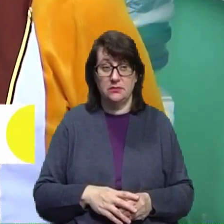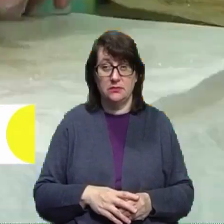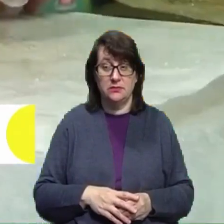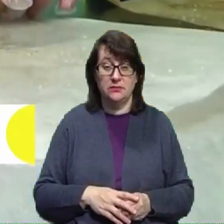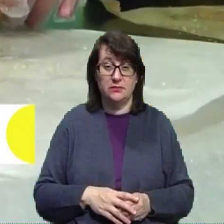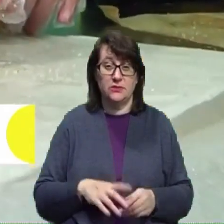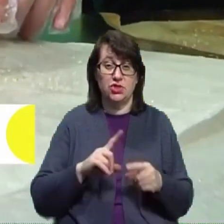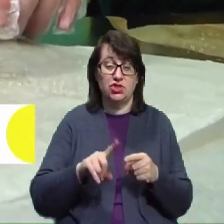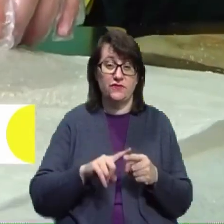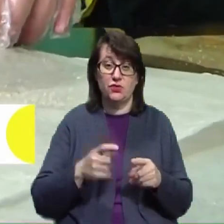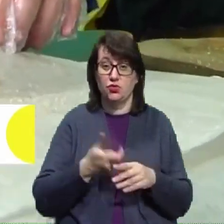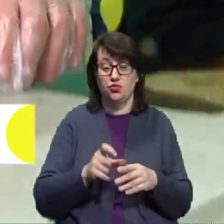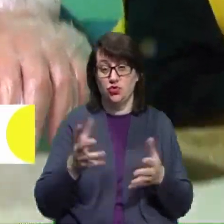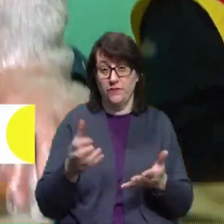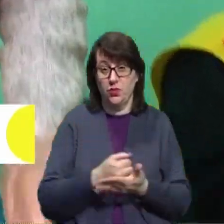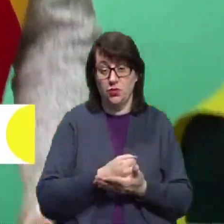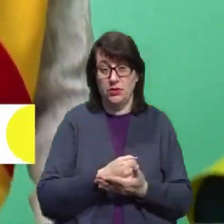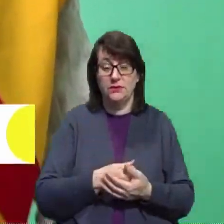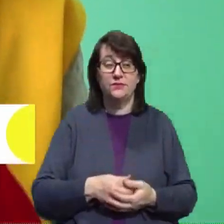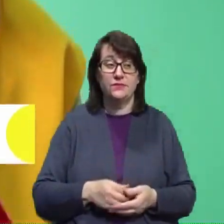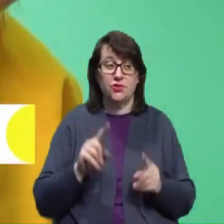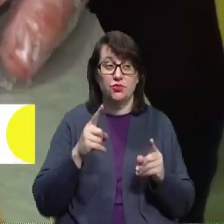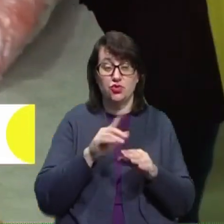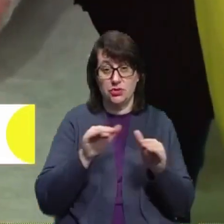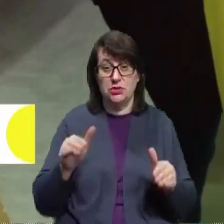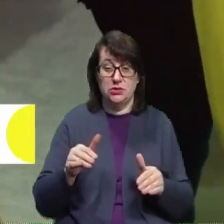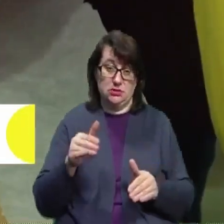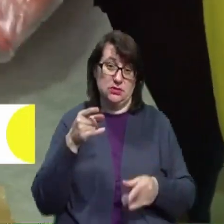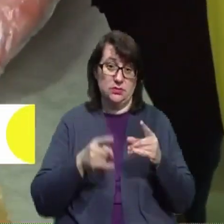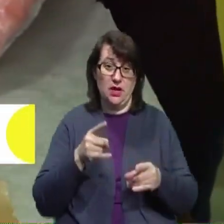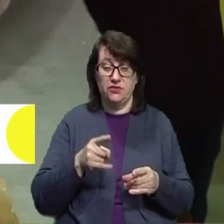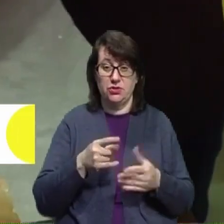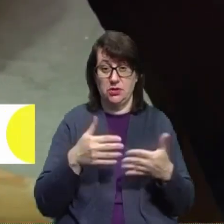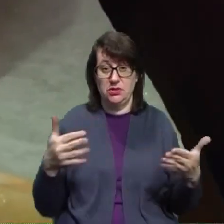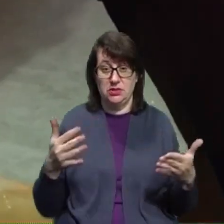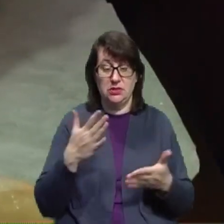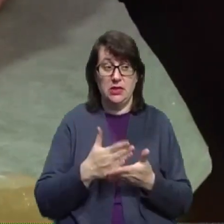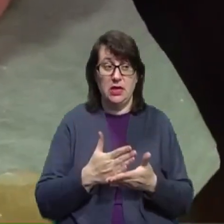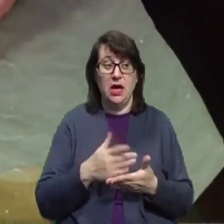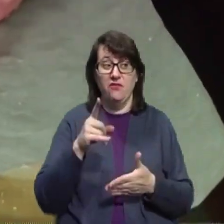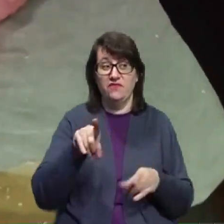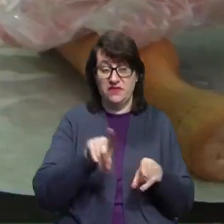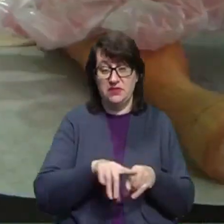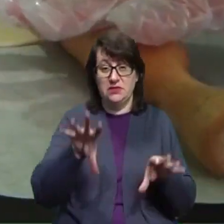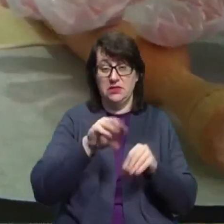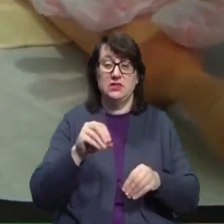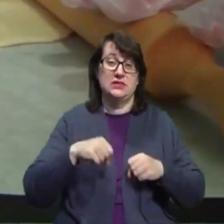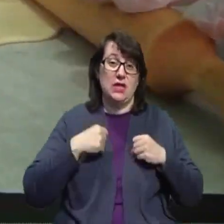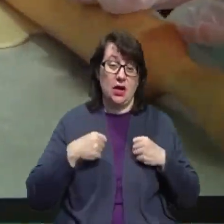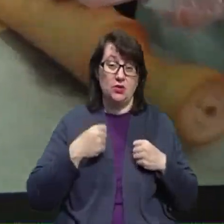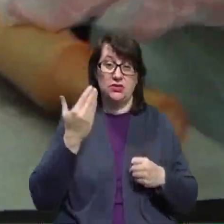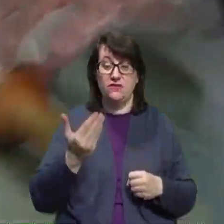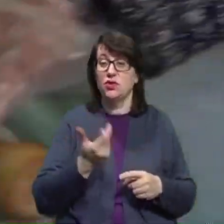швидко в нас дуже це виходить, тому що діти справні, різні діти, але вони всі стараються, і вони